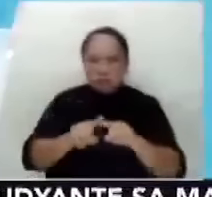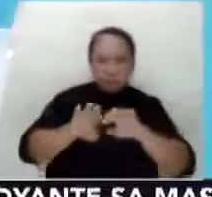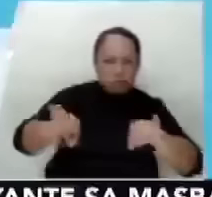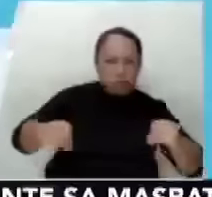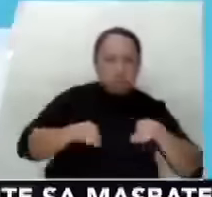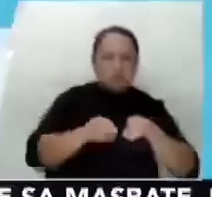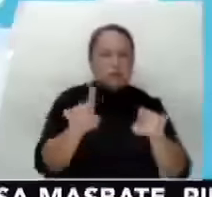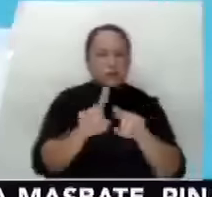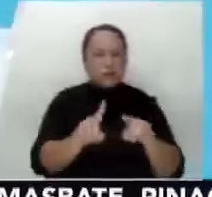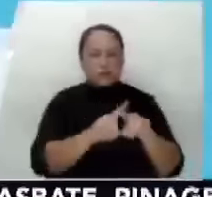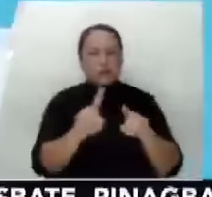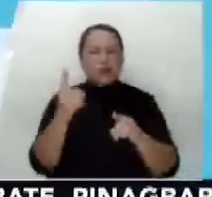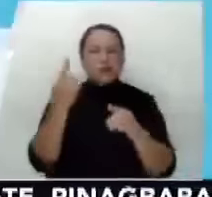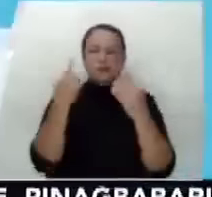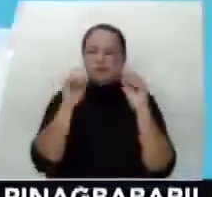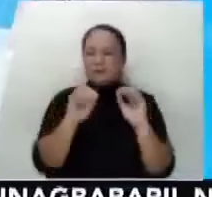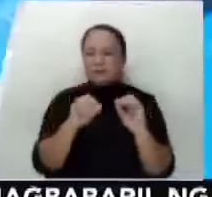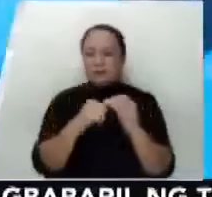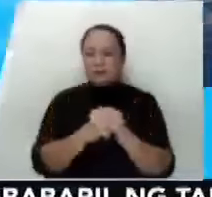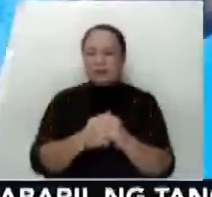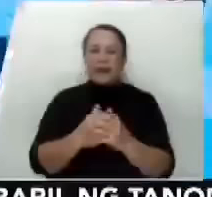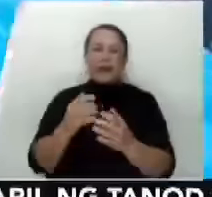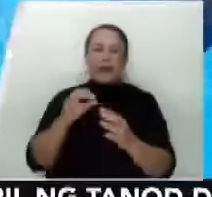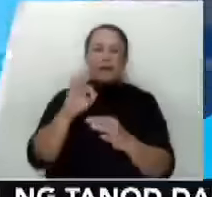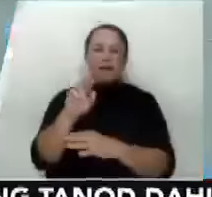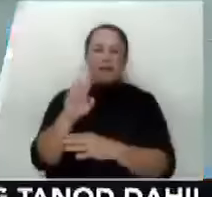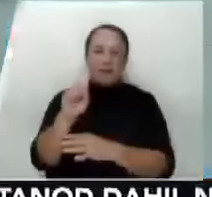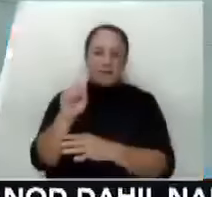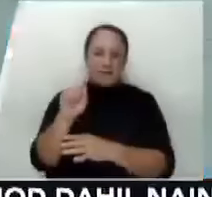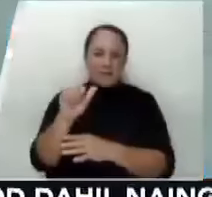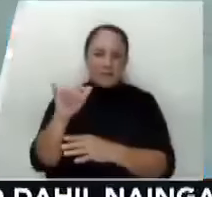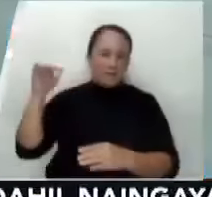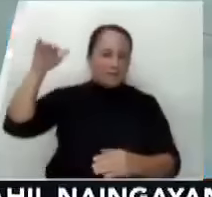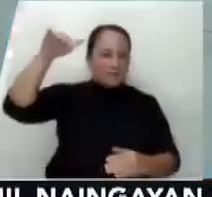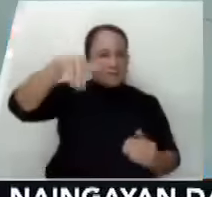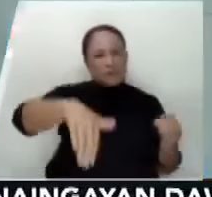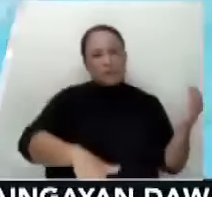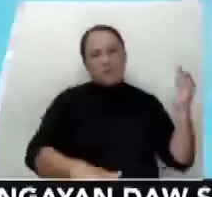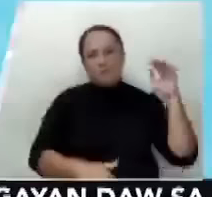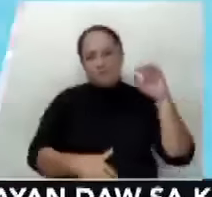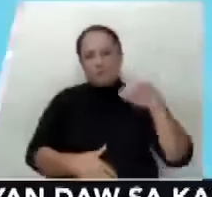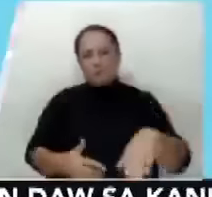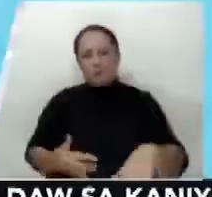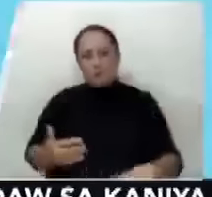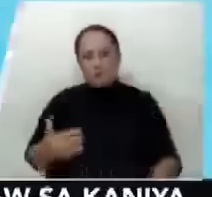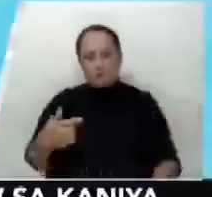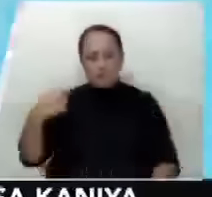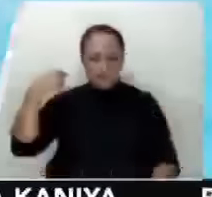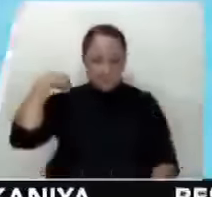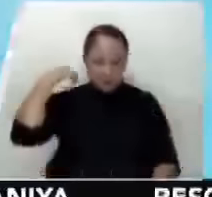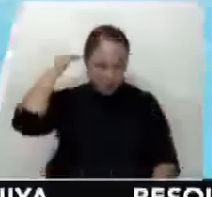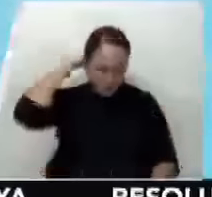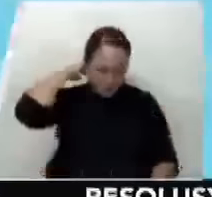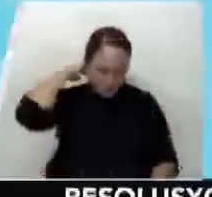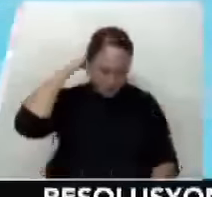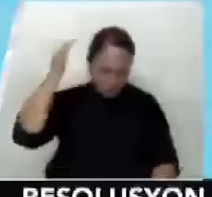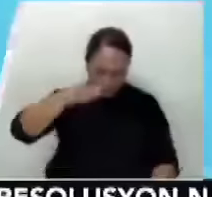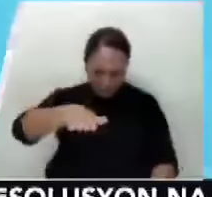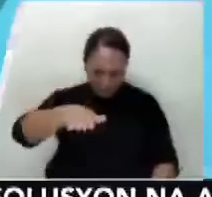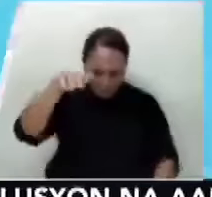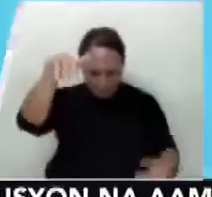nilang pinasubok ang freestyle. I-level mo yung batok mo tsaka yung back mo. Tumingin ka lang sa floor para umangat yung hips